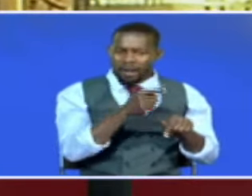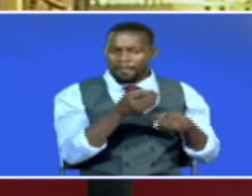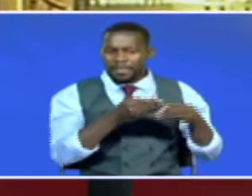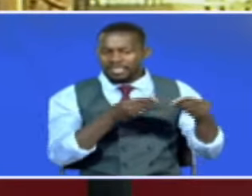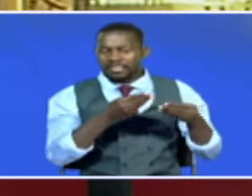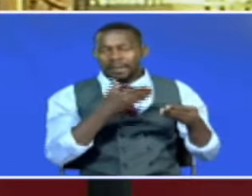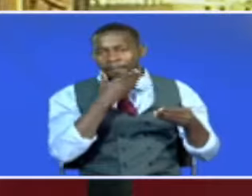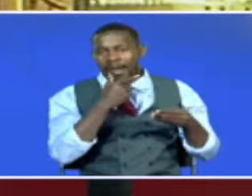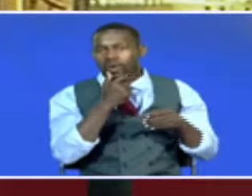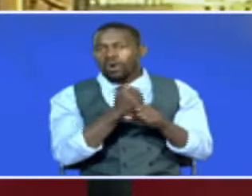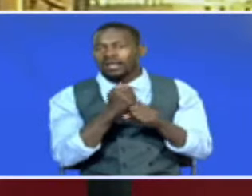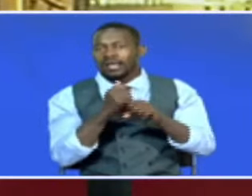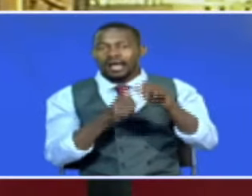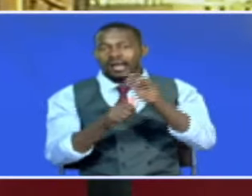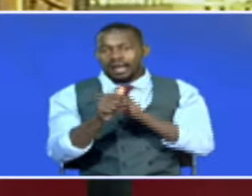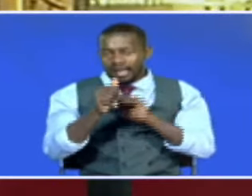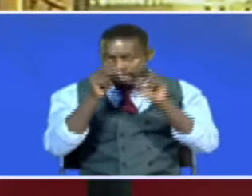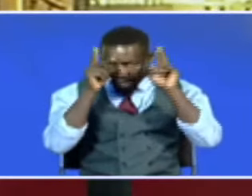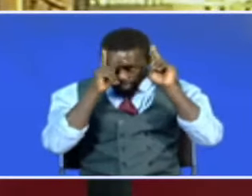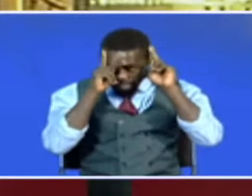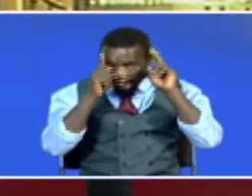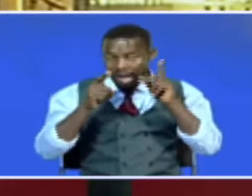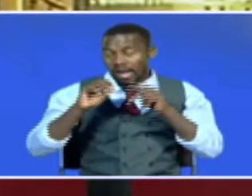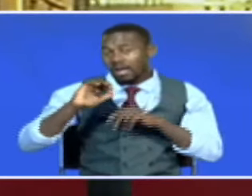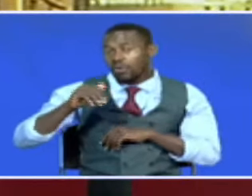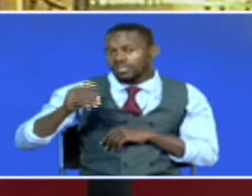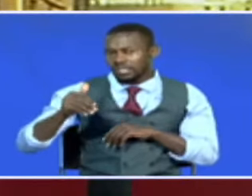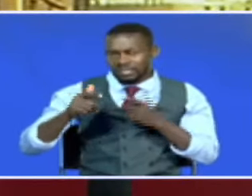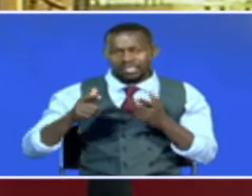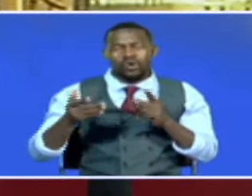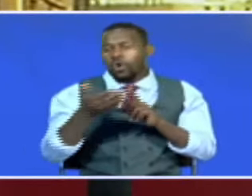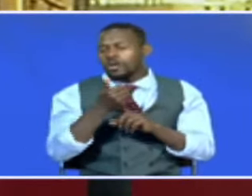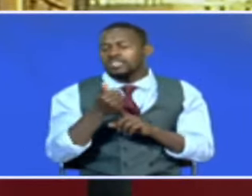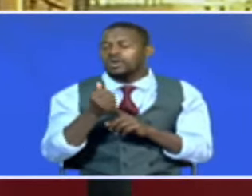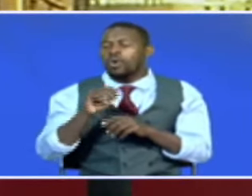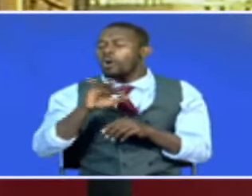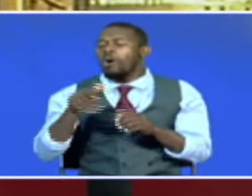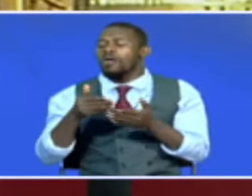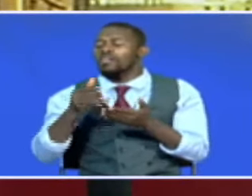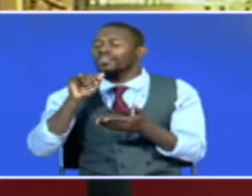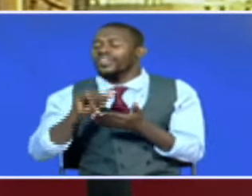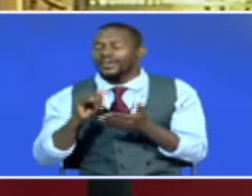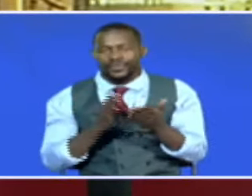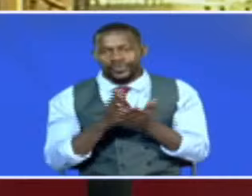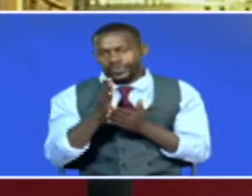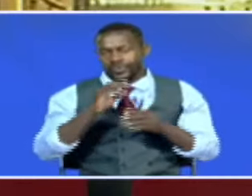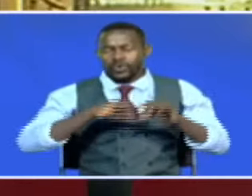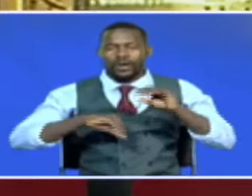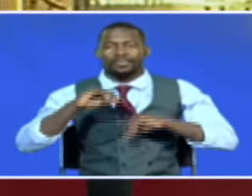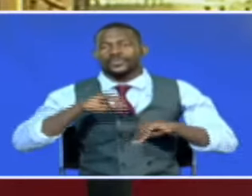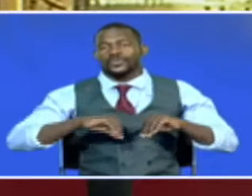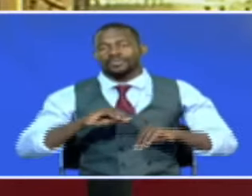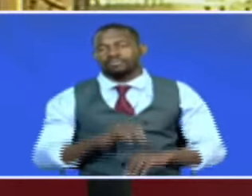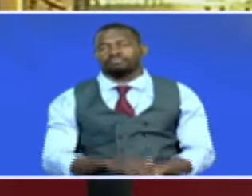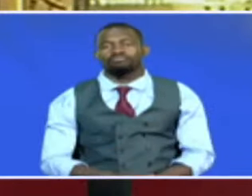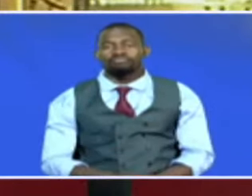kwenye serikali ya kaunti ya Kakamega alipata mali hizo kupitia ufisadi. Anu Musungu anaarifu zaidi.